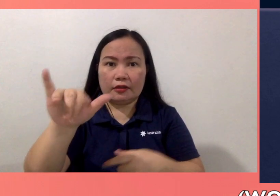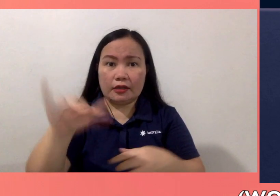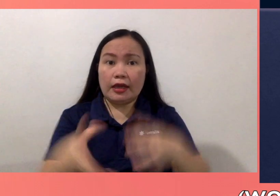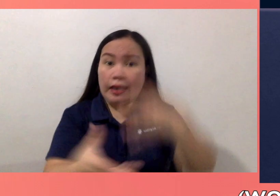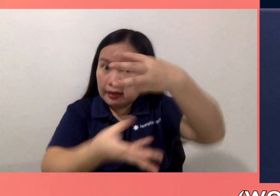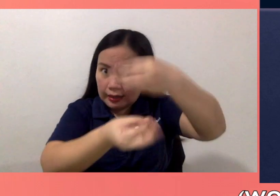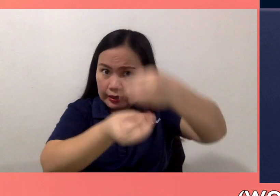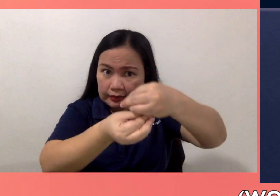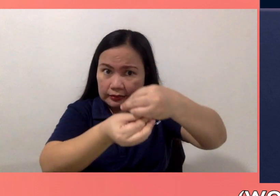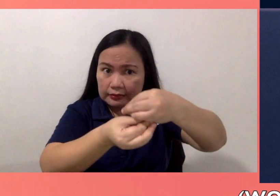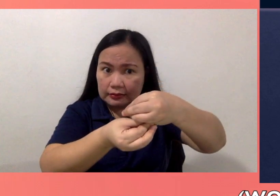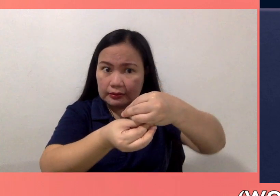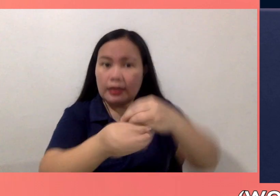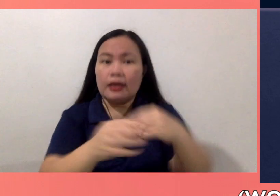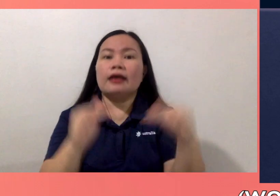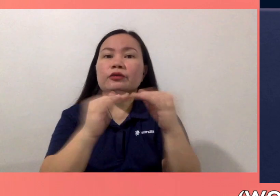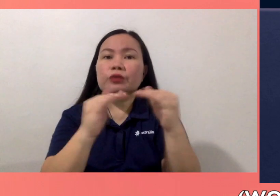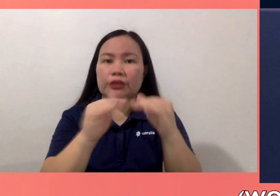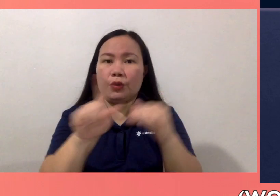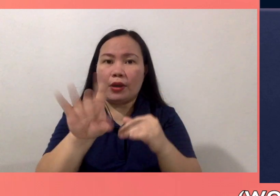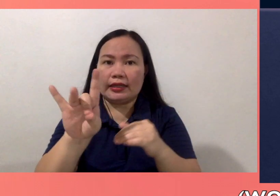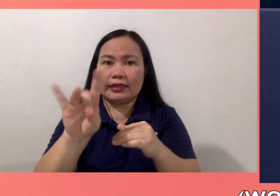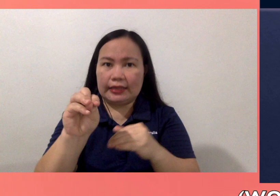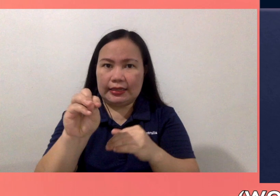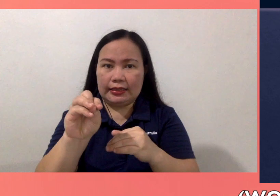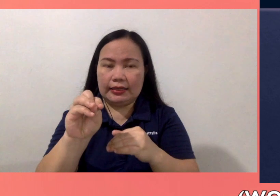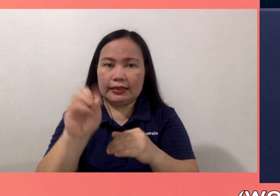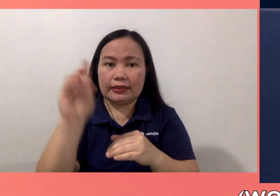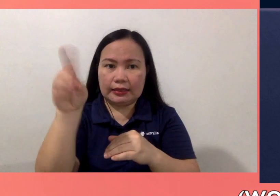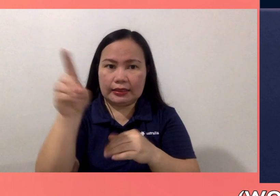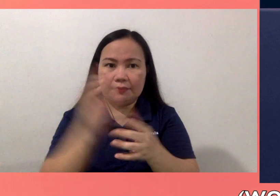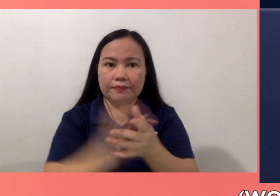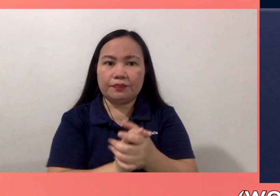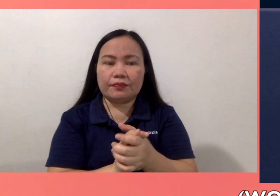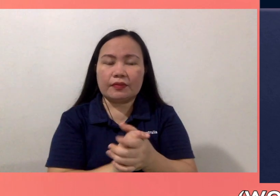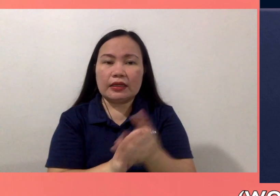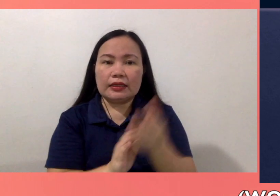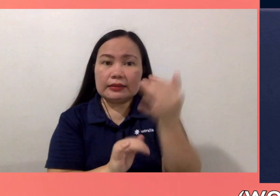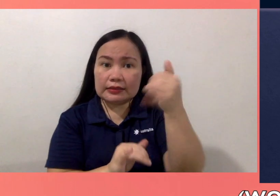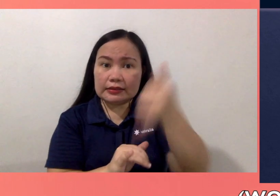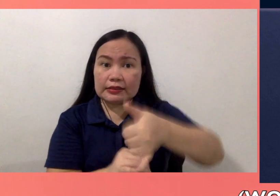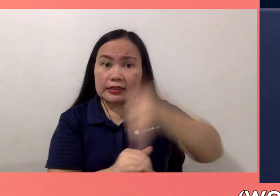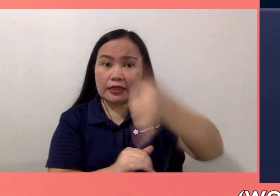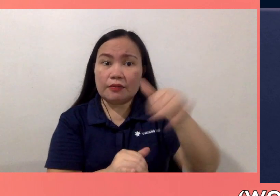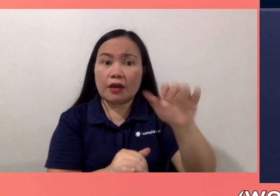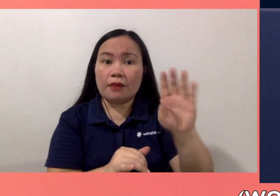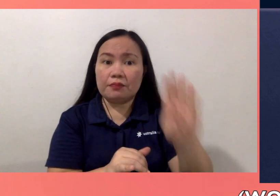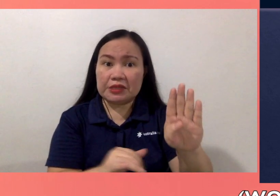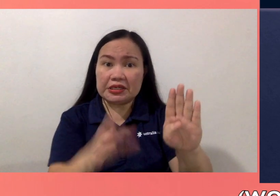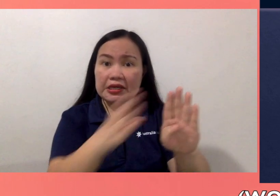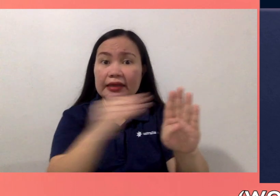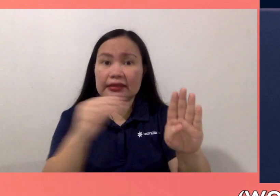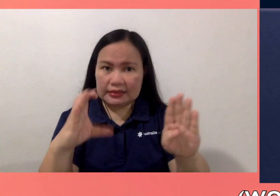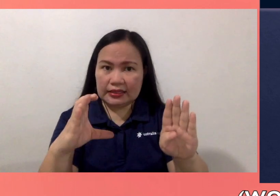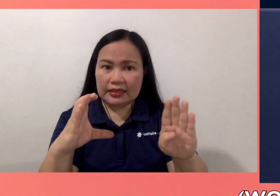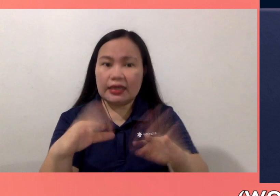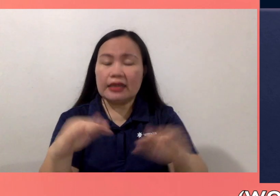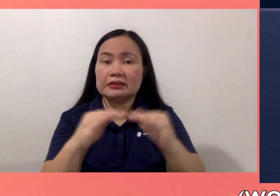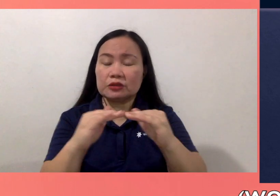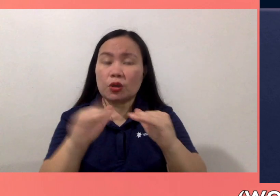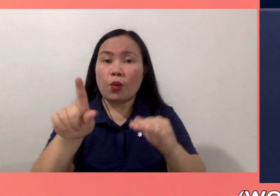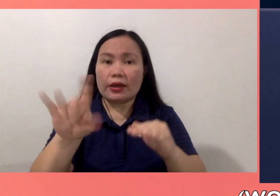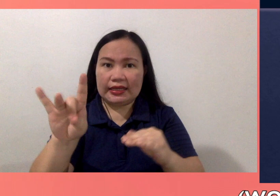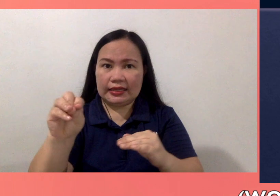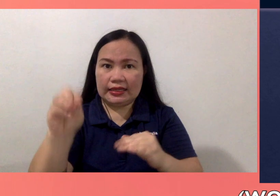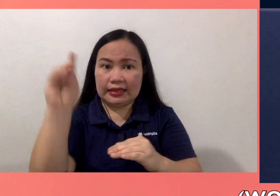angle B, so yung measure nila is equal to 180. Ganon din si angle B plus angle C, that is